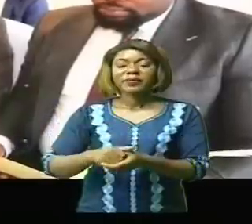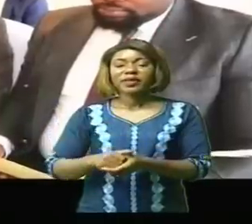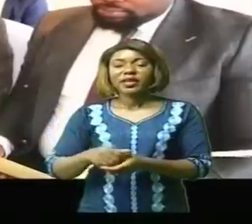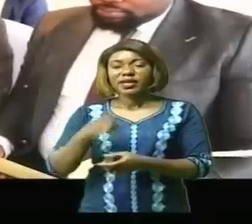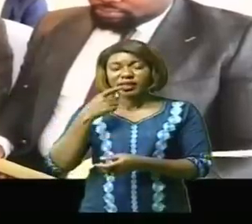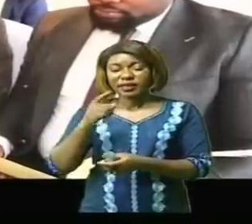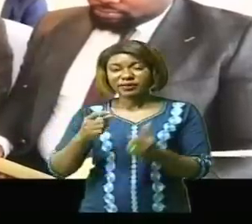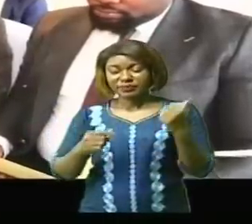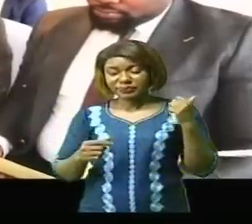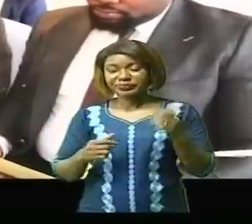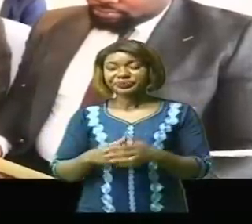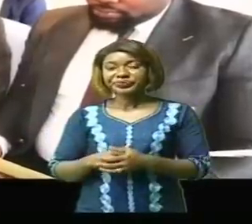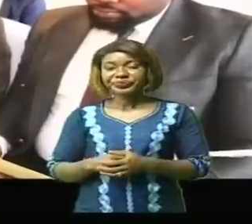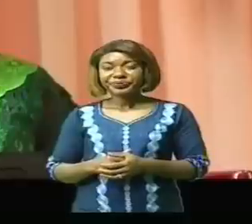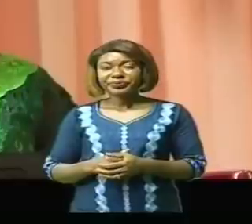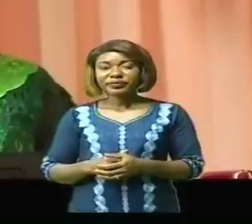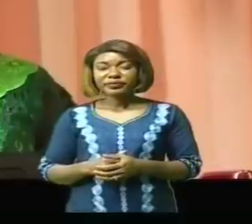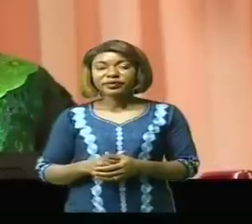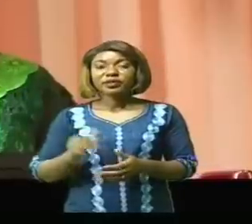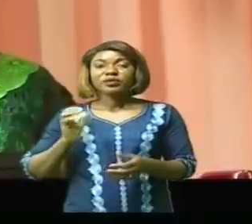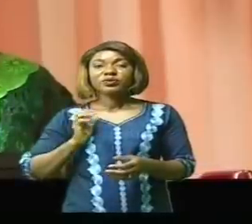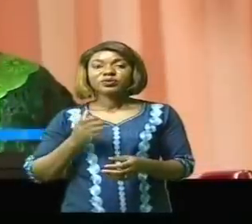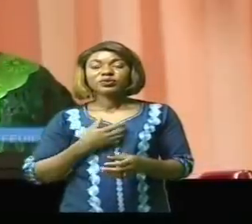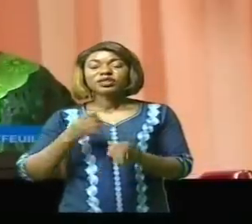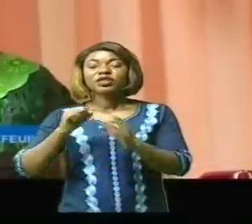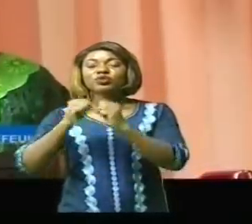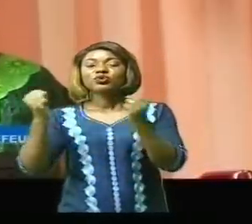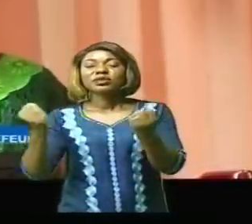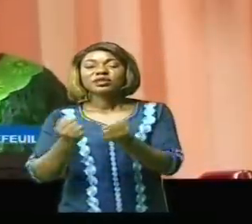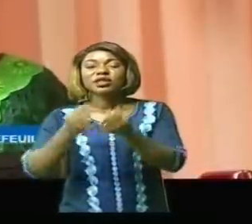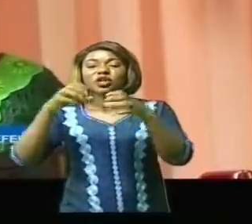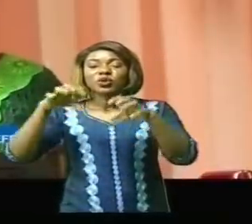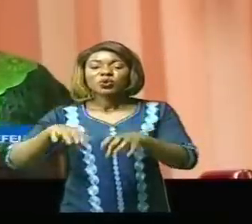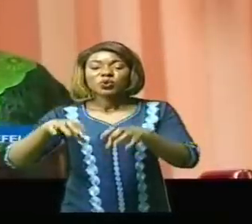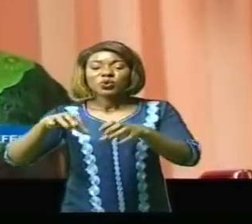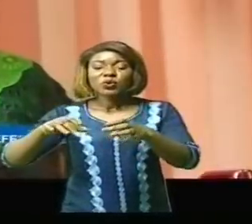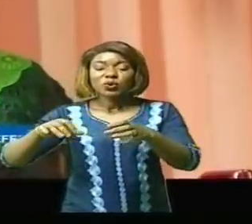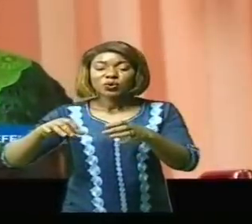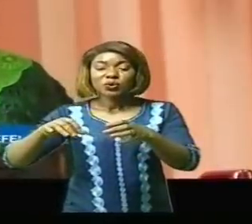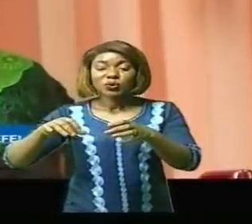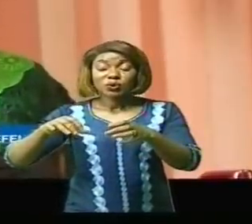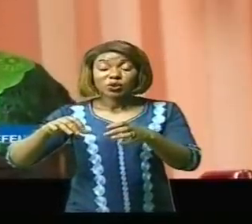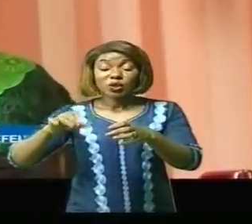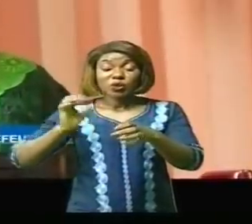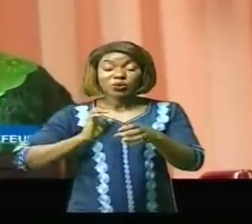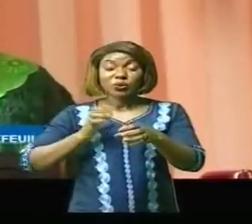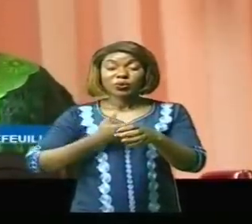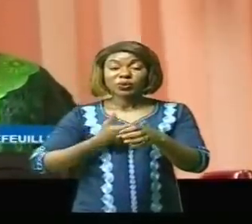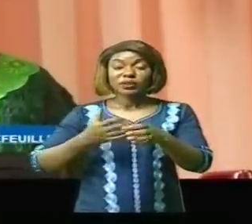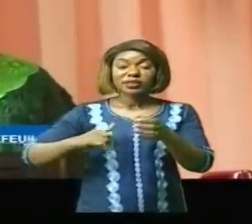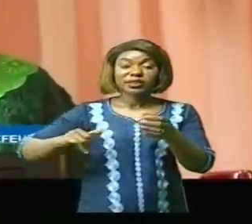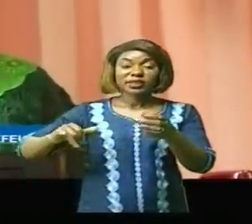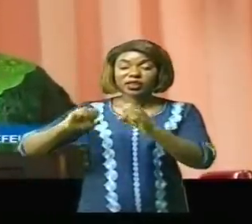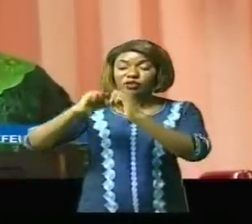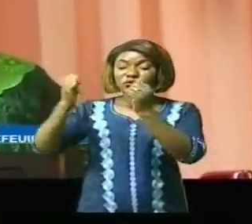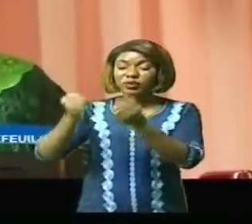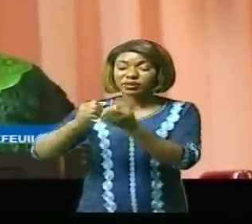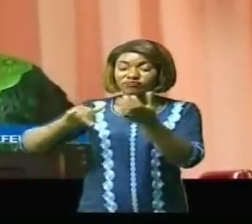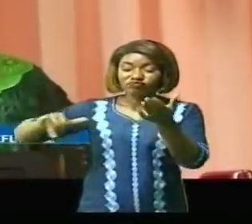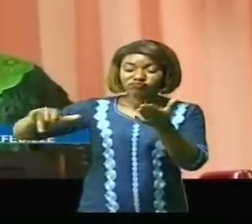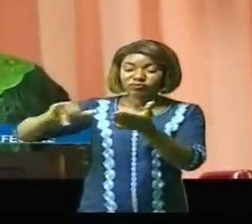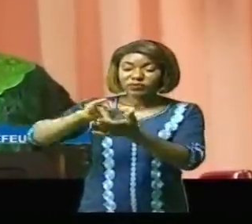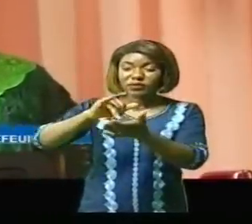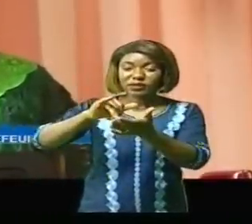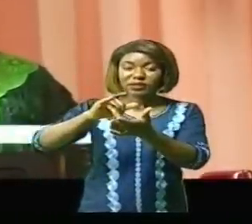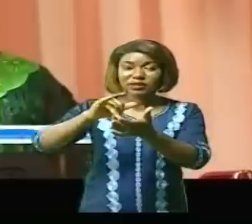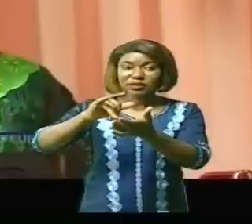Congo Airways, notre compagnie aérienne nationale, connaît d'énormes difficultés, mais qui